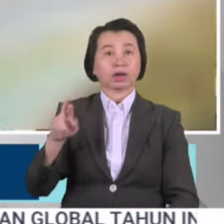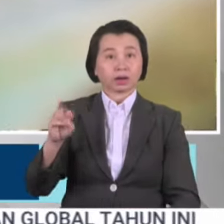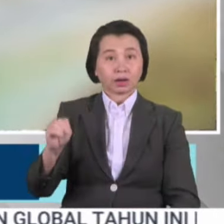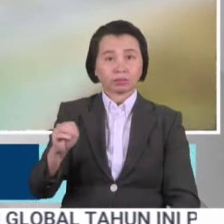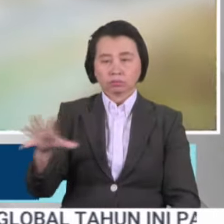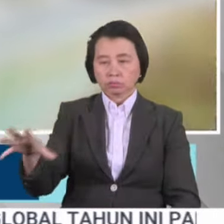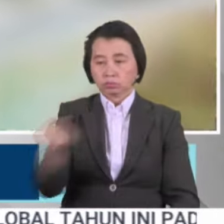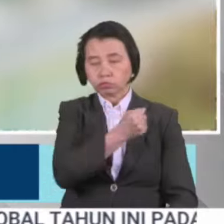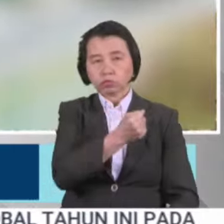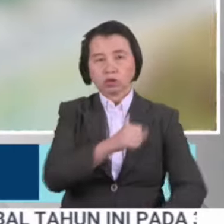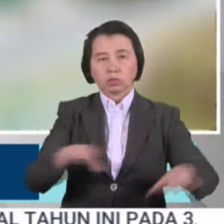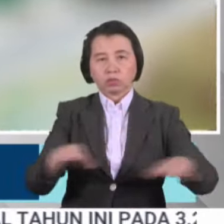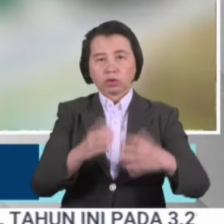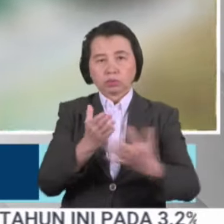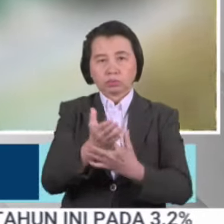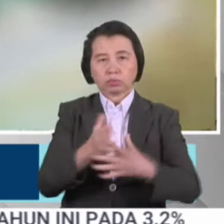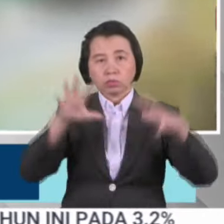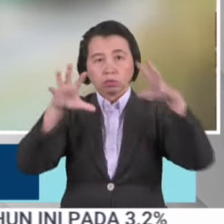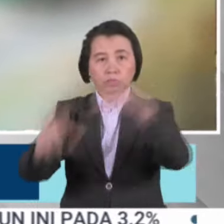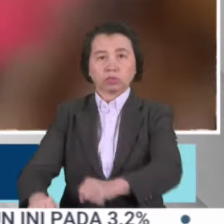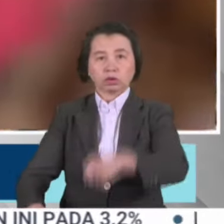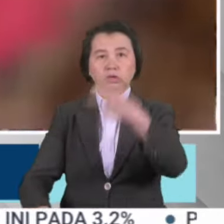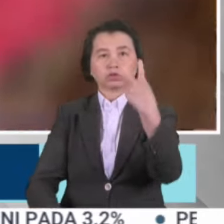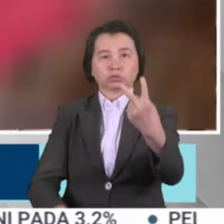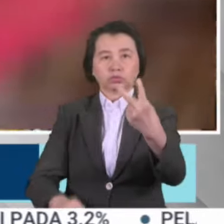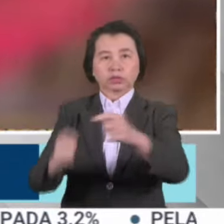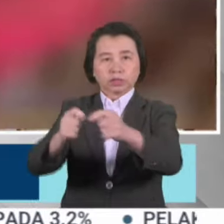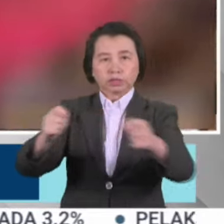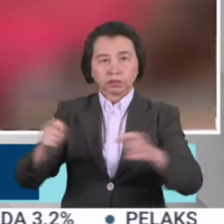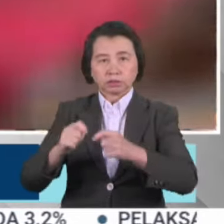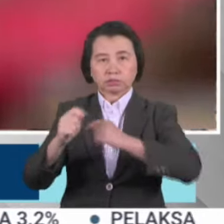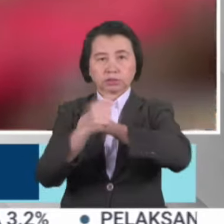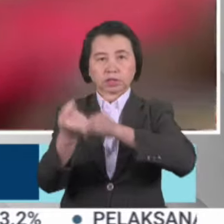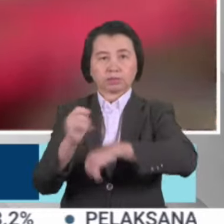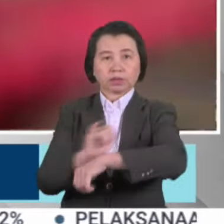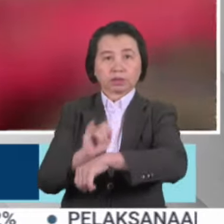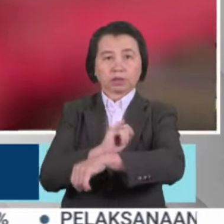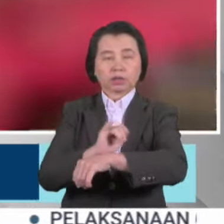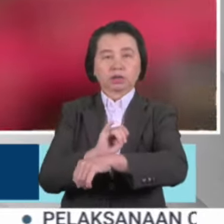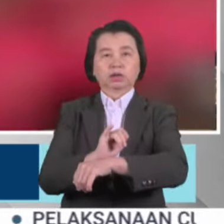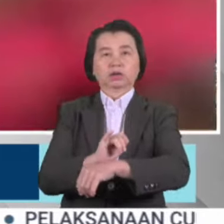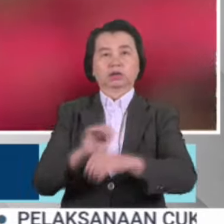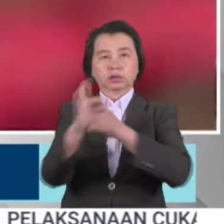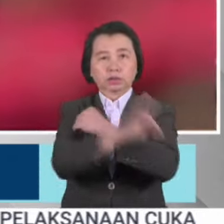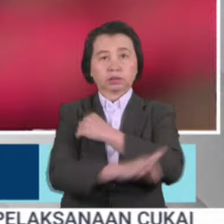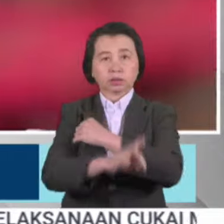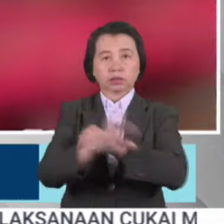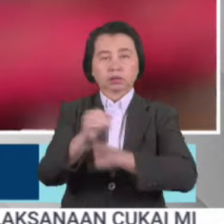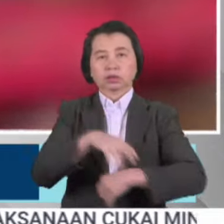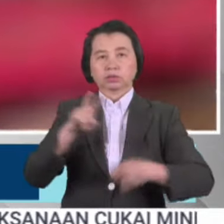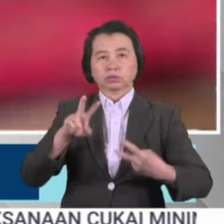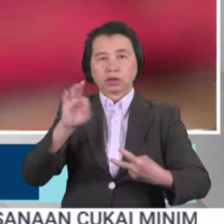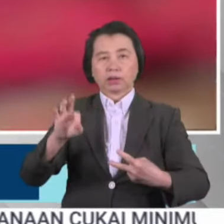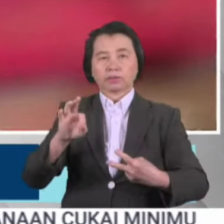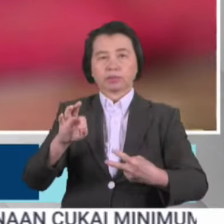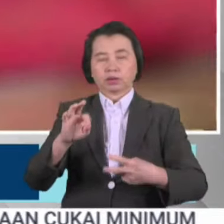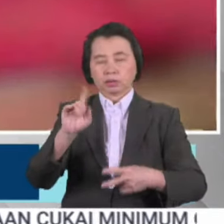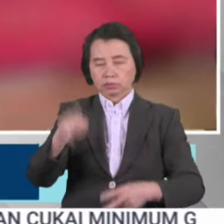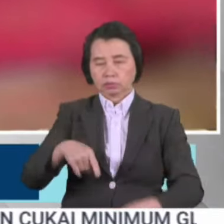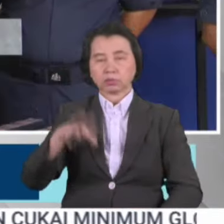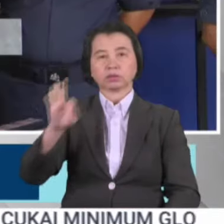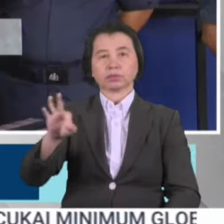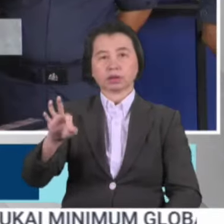RM2.69 juta. Rampasan dibuat menerusi serbuan di dua buah gudang Taman Perindustrian Perdana Negeri 9 28 September